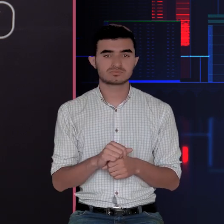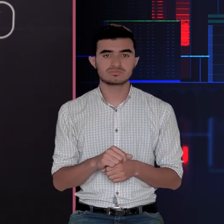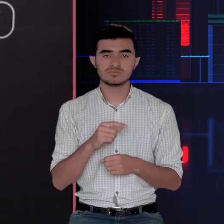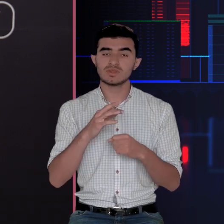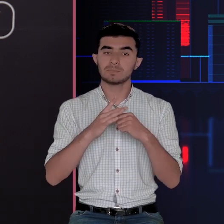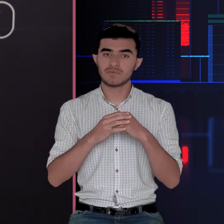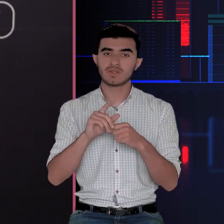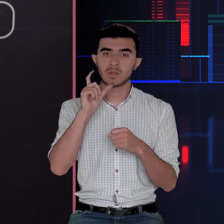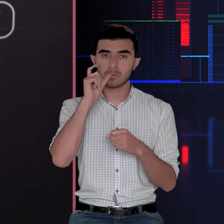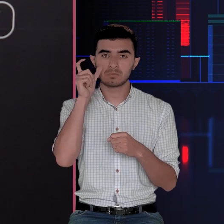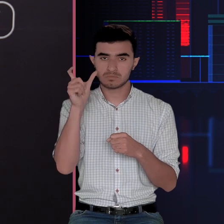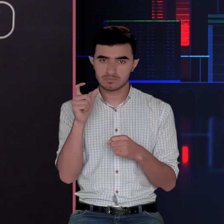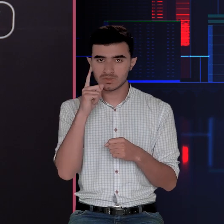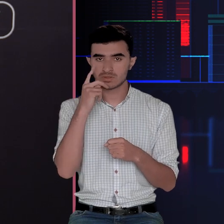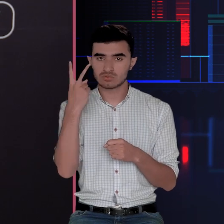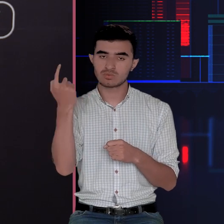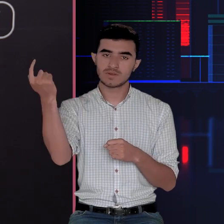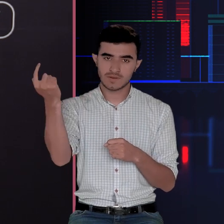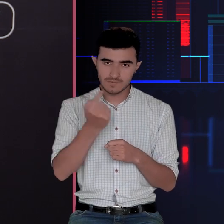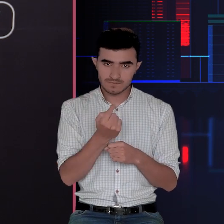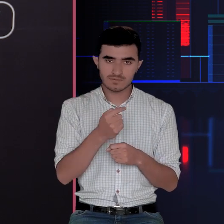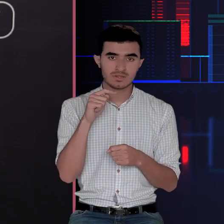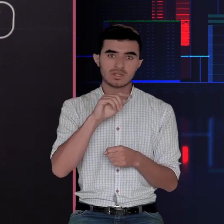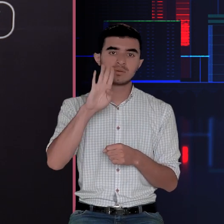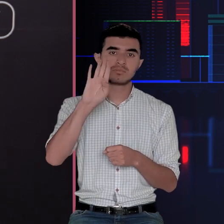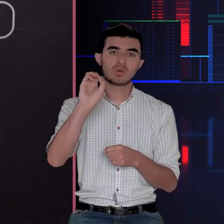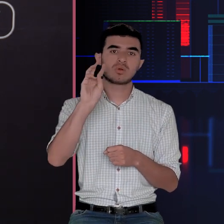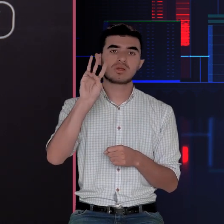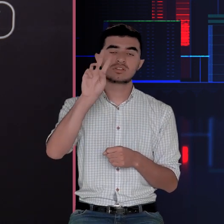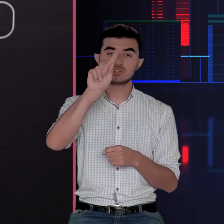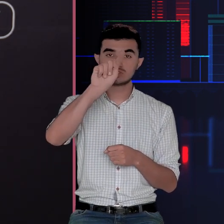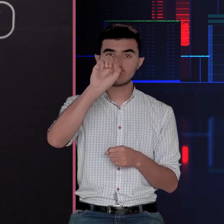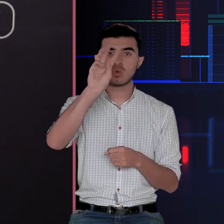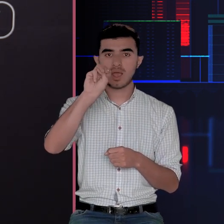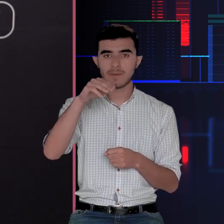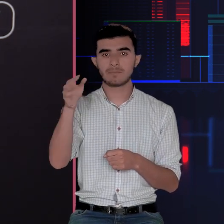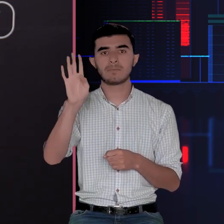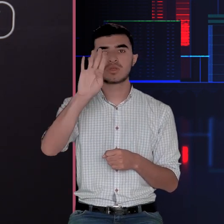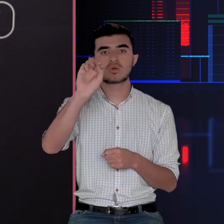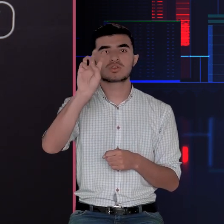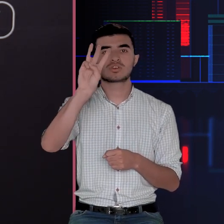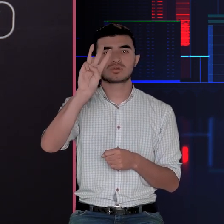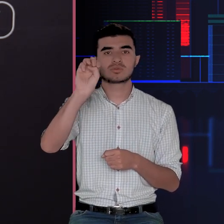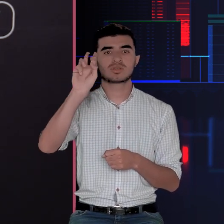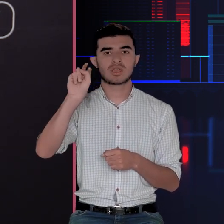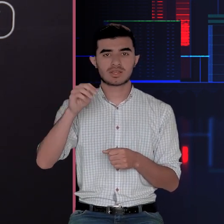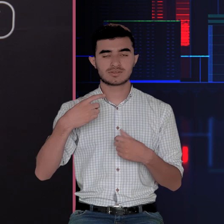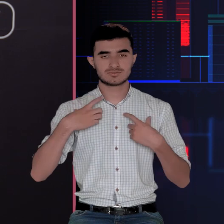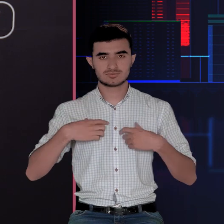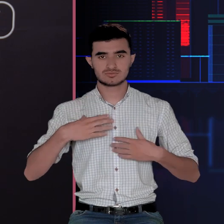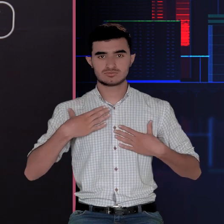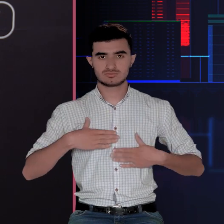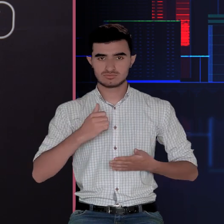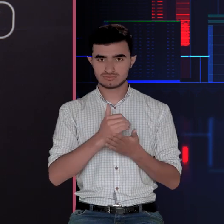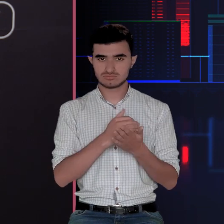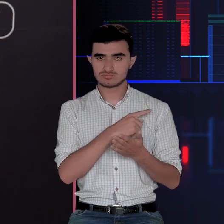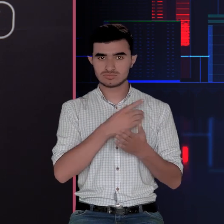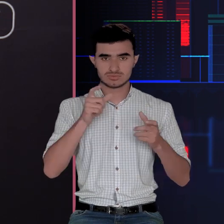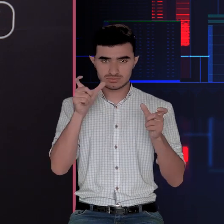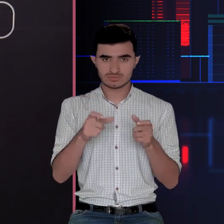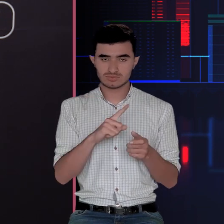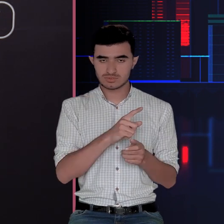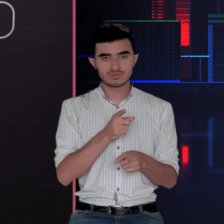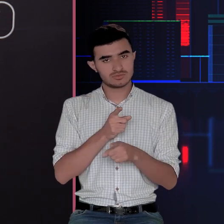से जाके इससे सीखना शुरू किया, and they found it to be very, very effective and very powerful in healing. और इन्होंने फिर